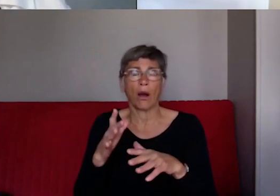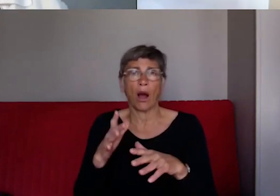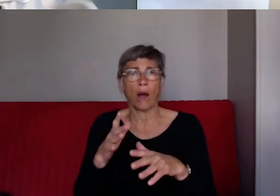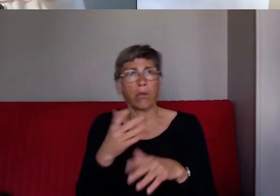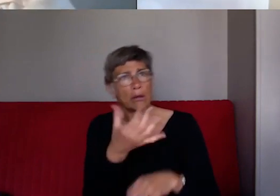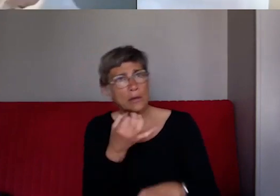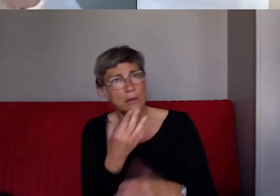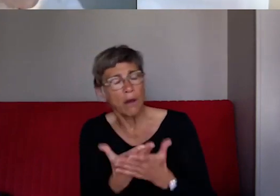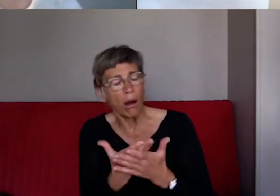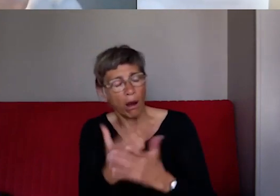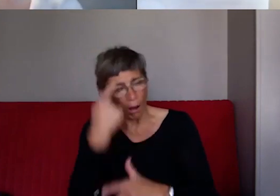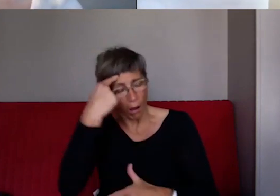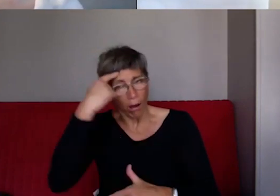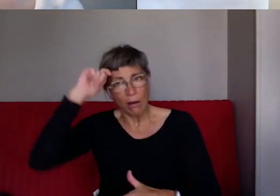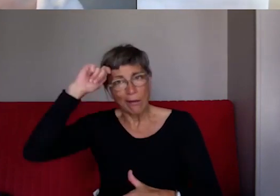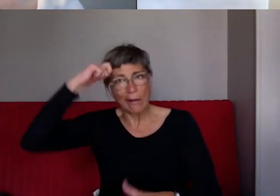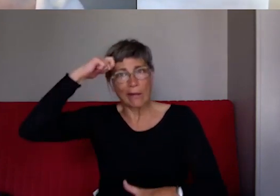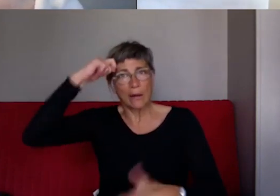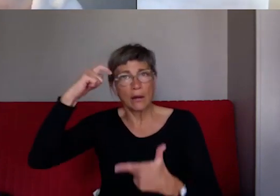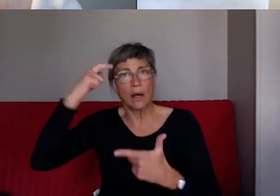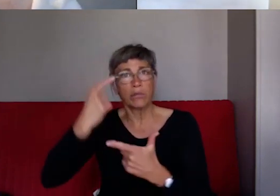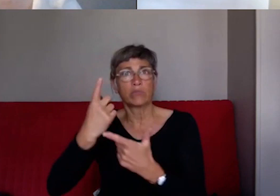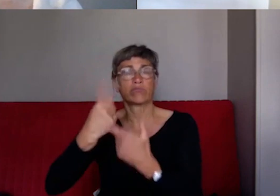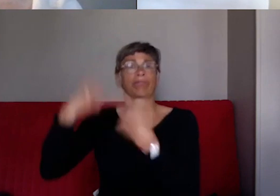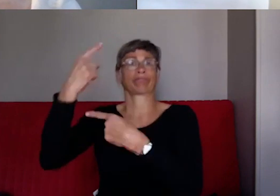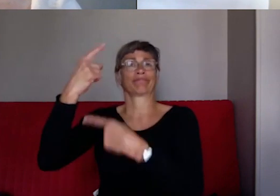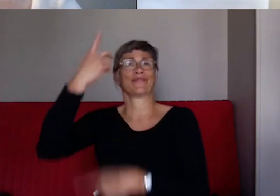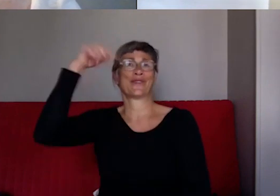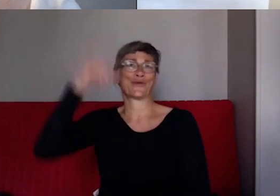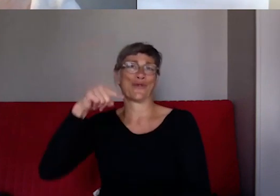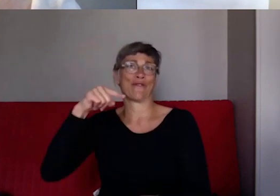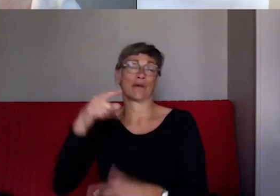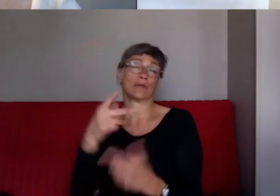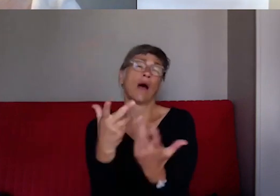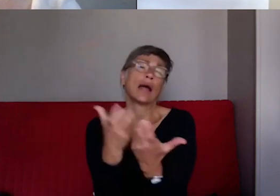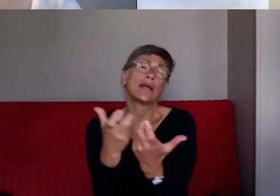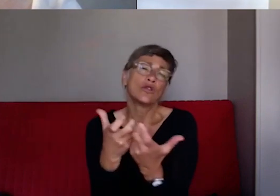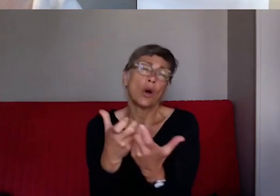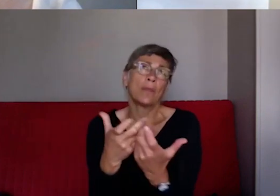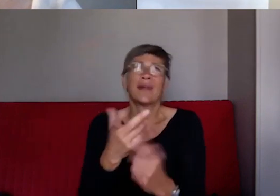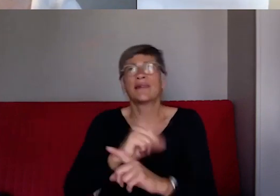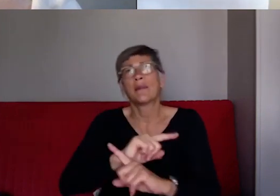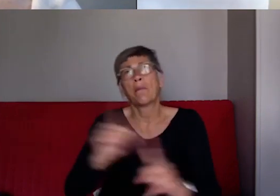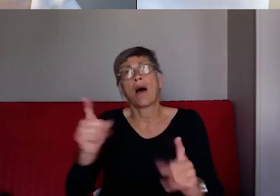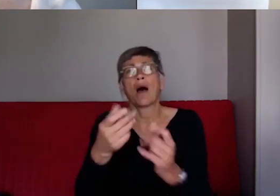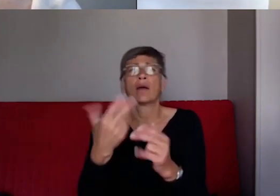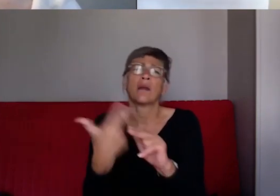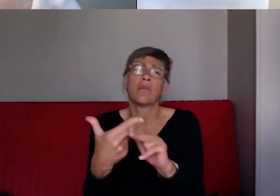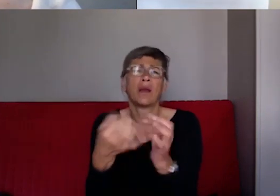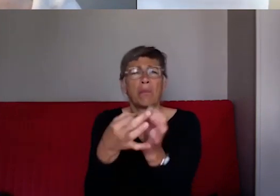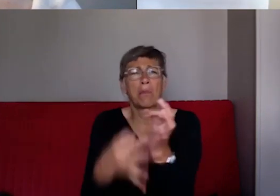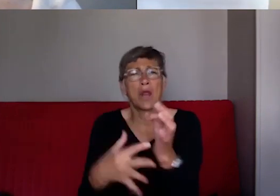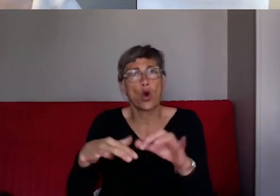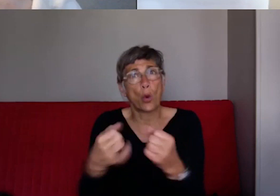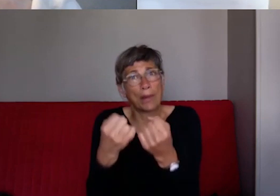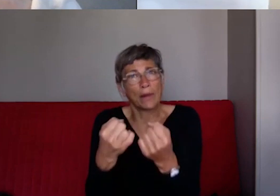vies. Donc, c'est vrai que, évidemment, c'est un exemple, ça n'est pas vraiment un bilan de compétences, mais est-ce que le bilan de compétences